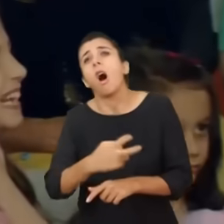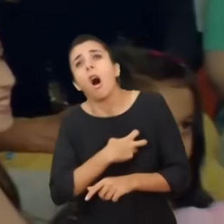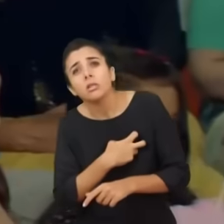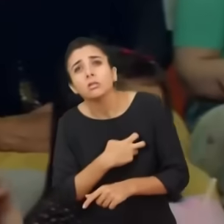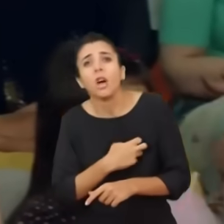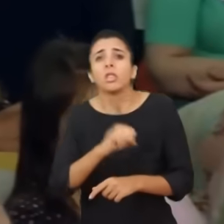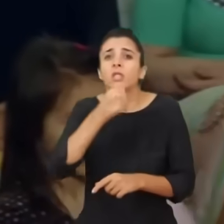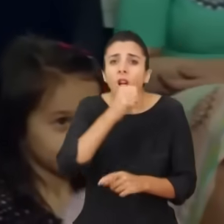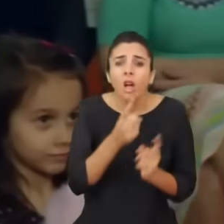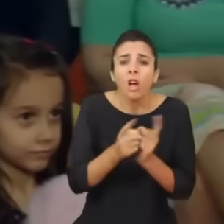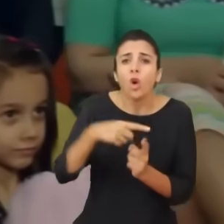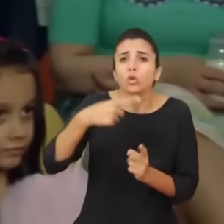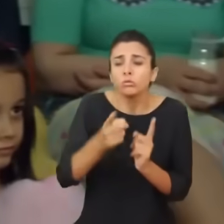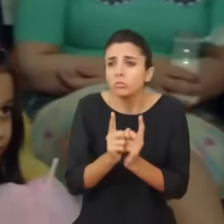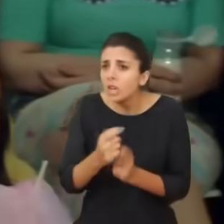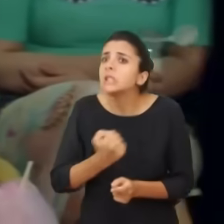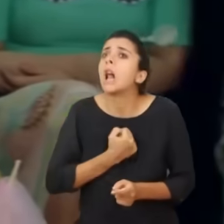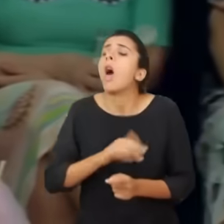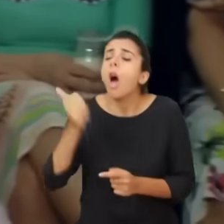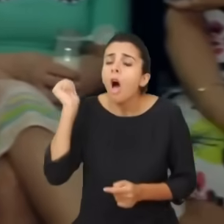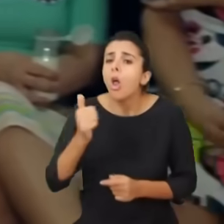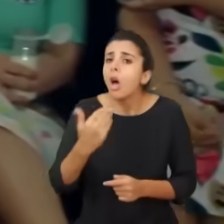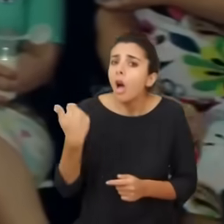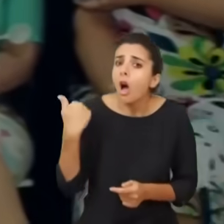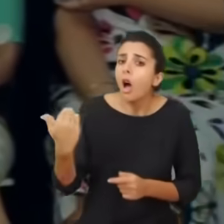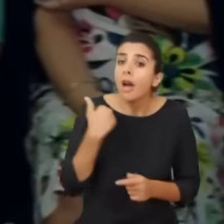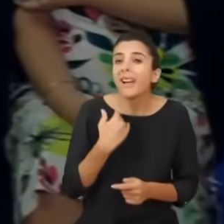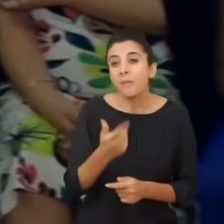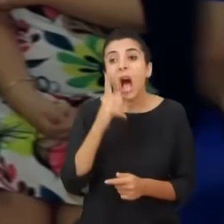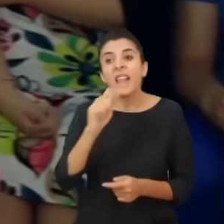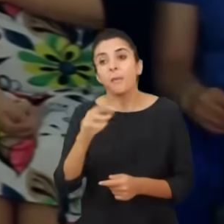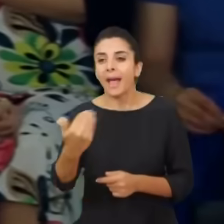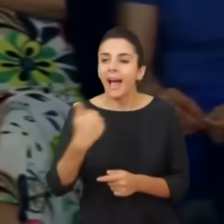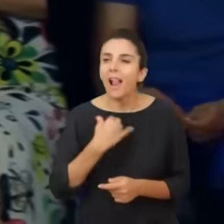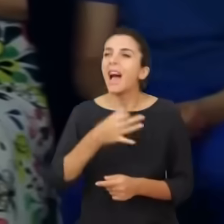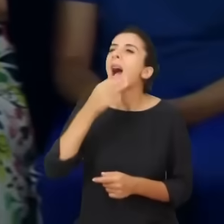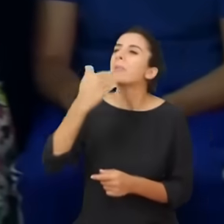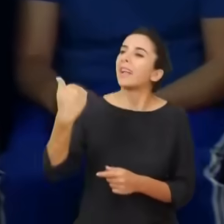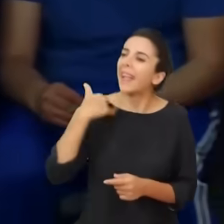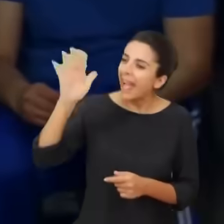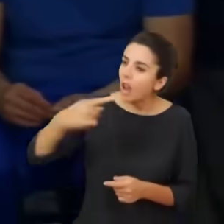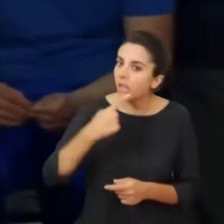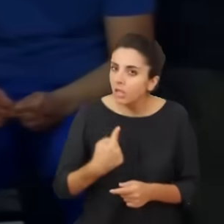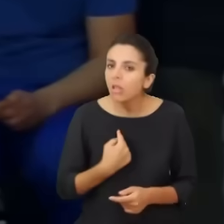bana karalahan. Sıkılmadı mı be adam? Bir gün de şöyle adam gibi gelsen, beni doğru dürüst çağırsan olmaz mı yahu?